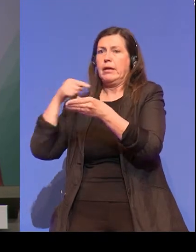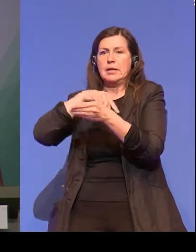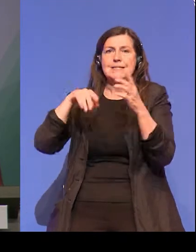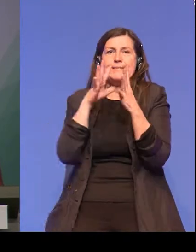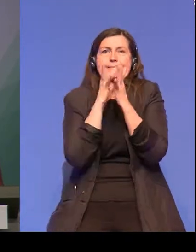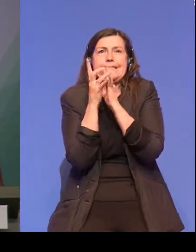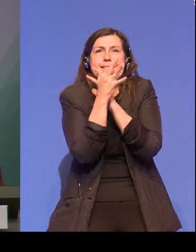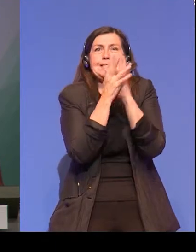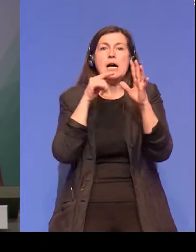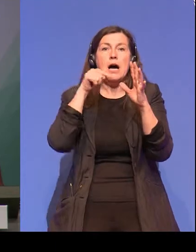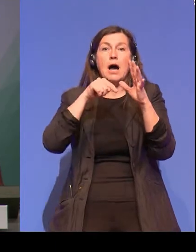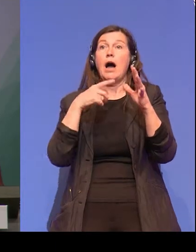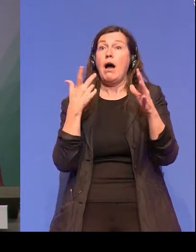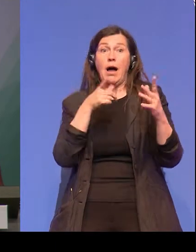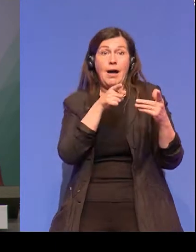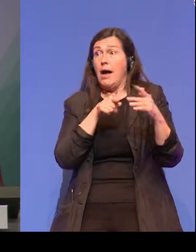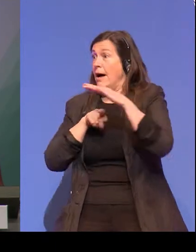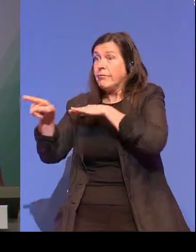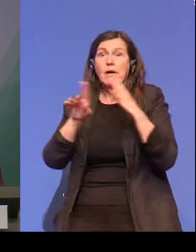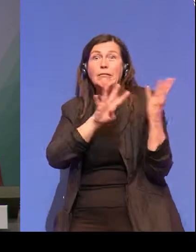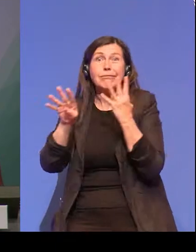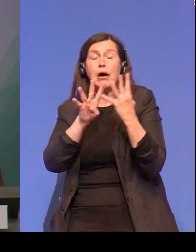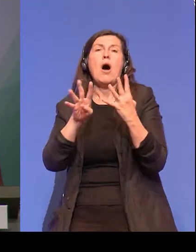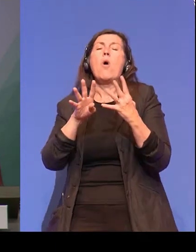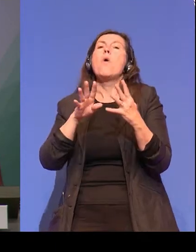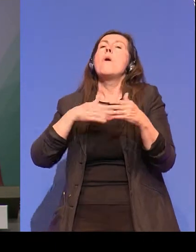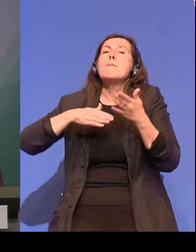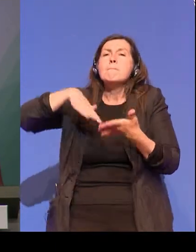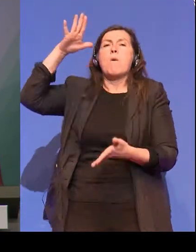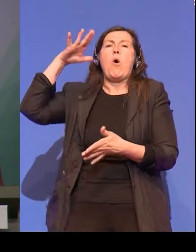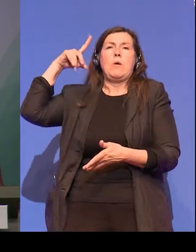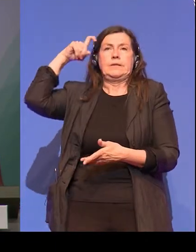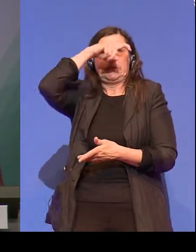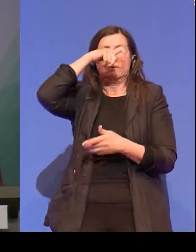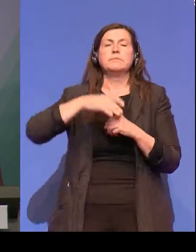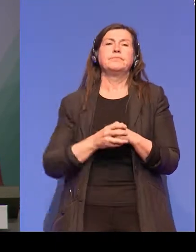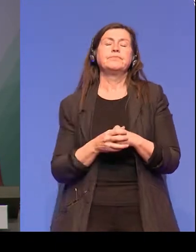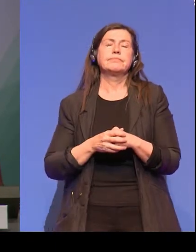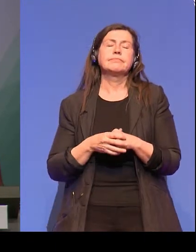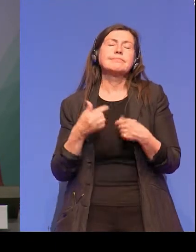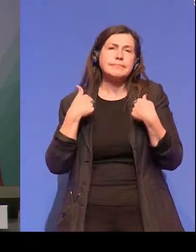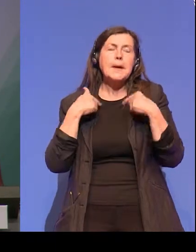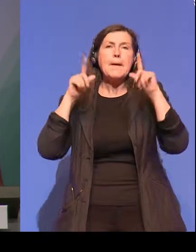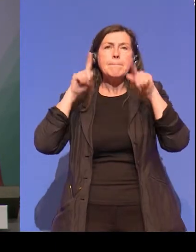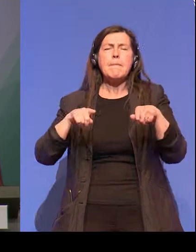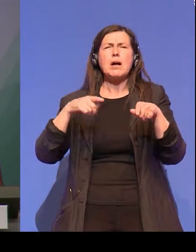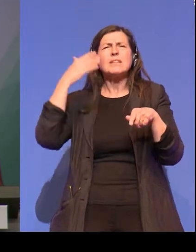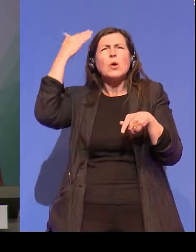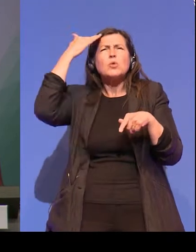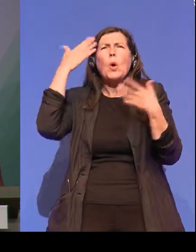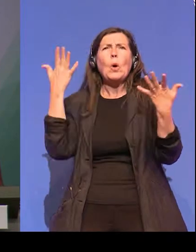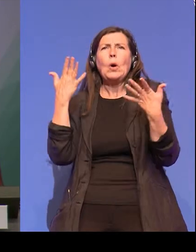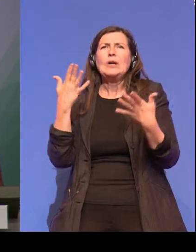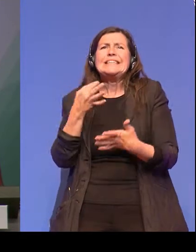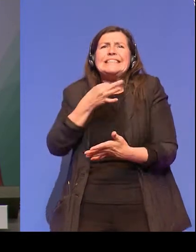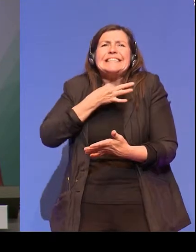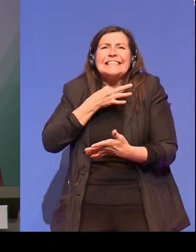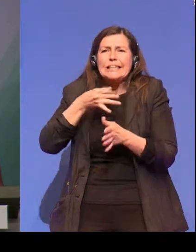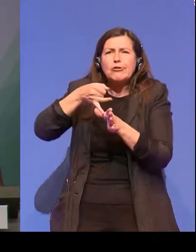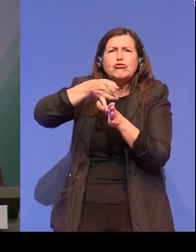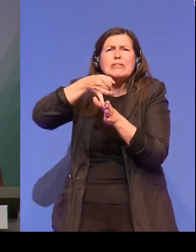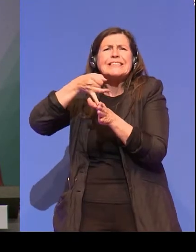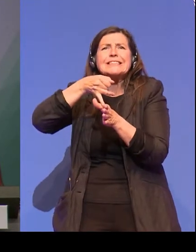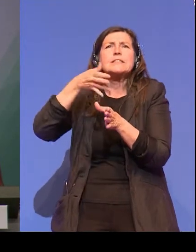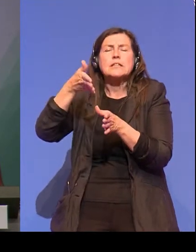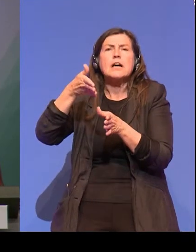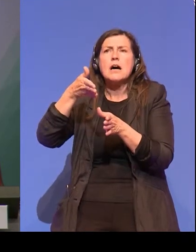Bien connaître les risques, avoir conscience des enjeux climatiques et être bien